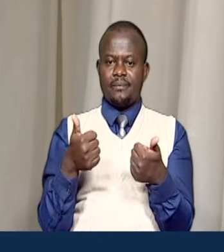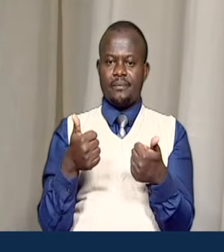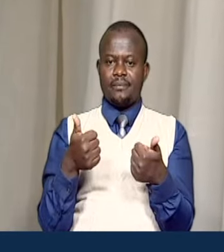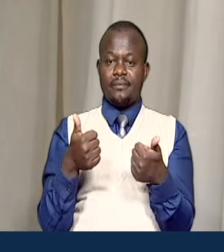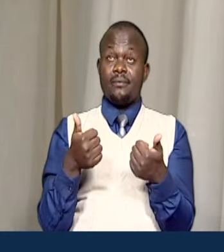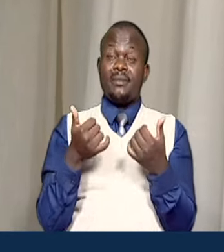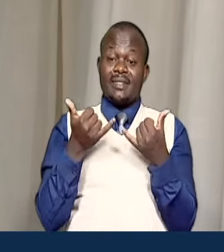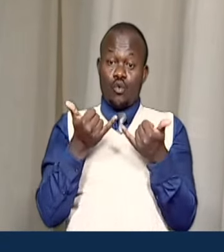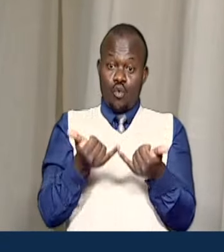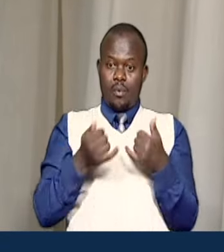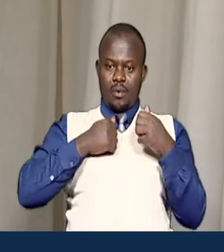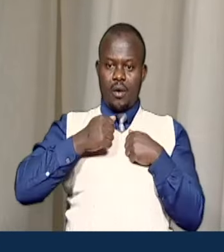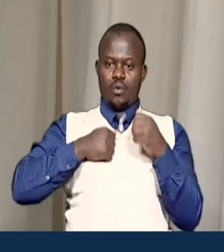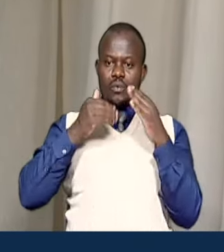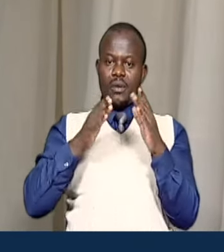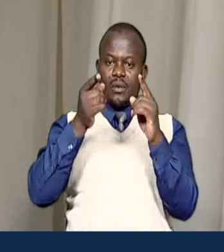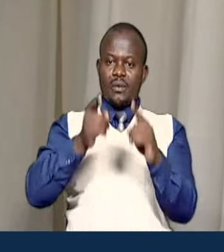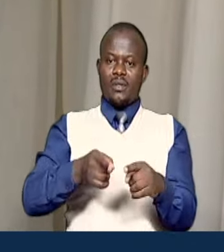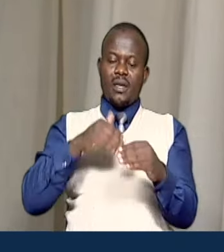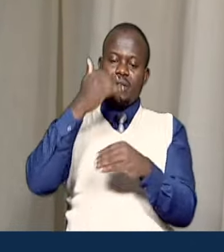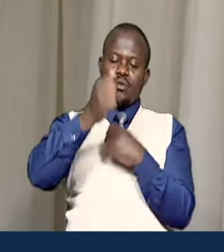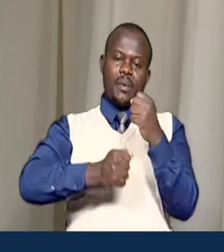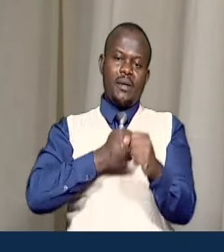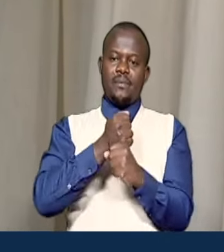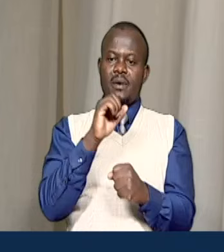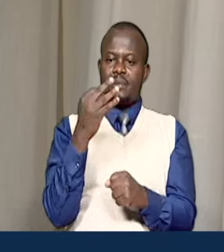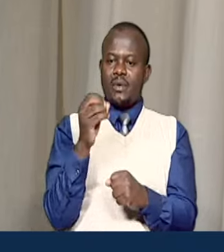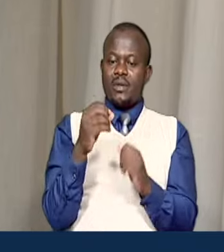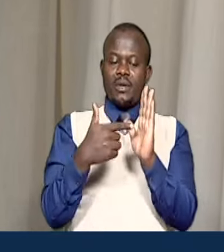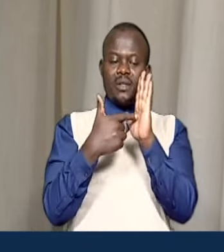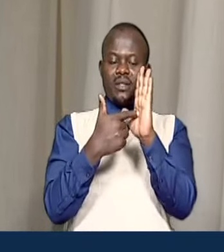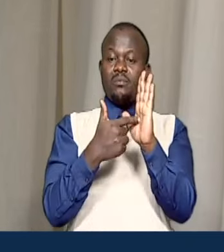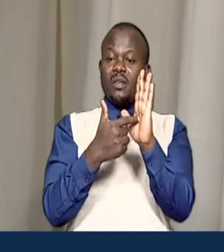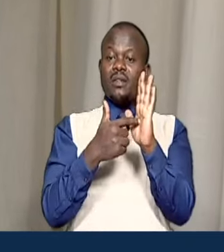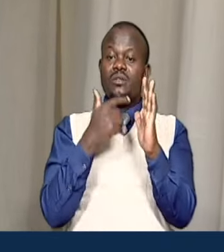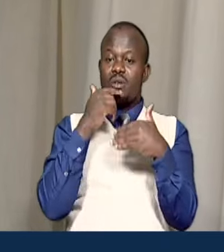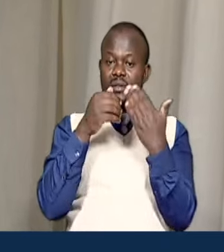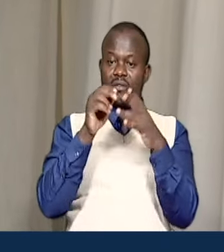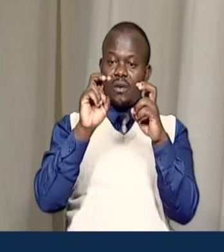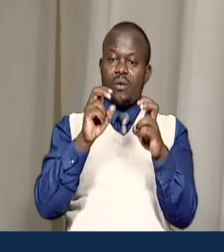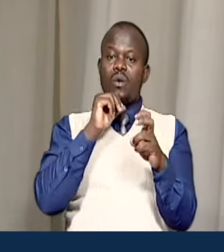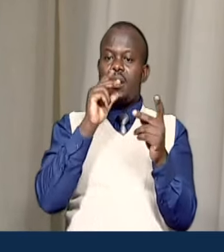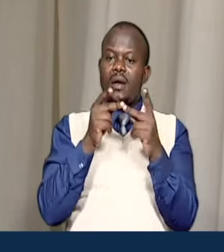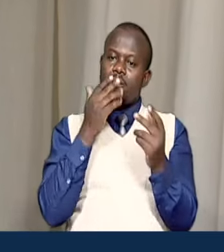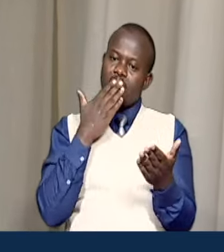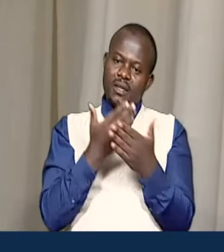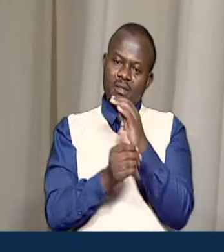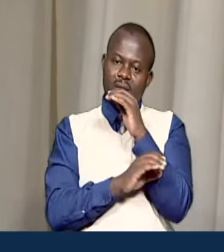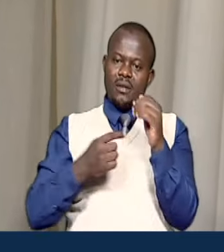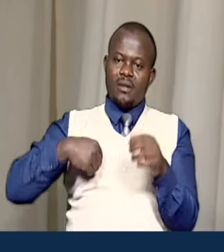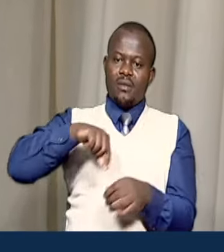Aho u Rwanda rugeze nyuma y'imyaka 30 ni ikimenyetso cy'uko nta heza igihugu